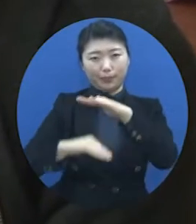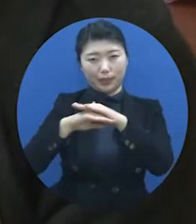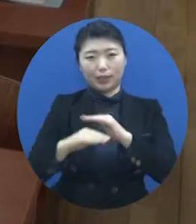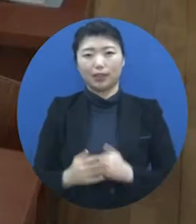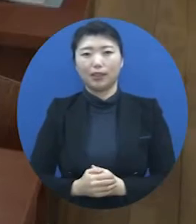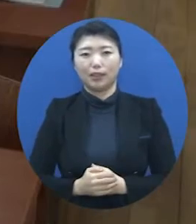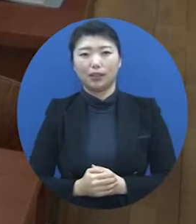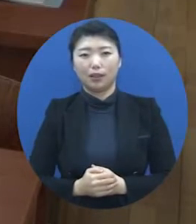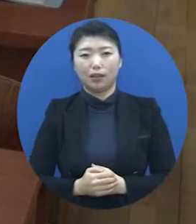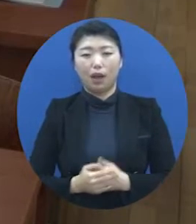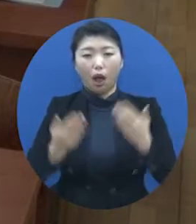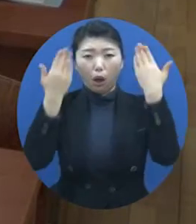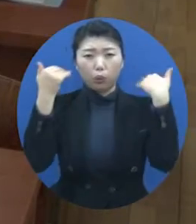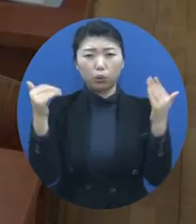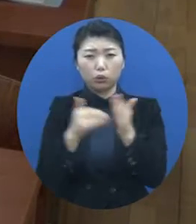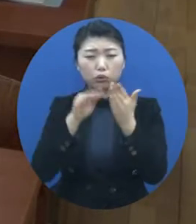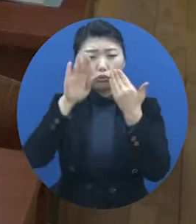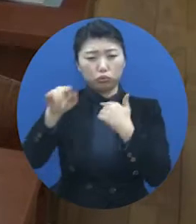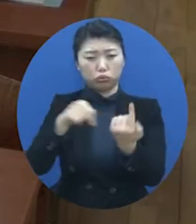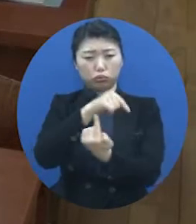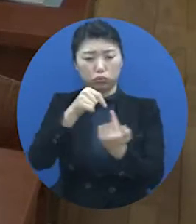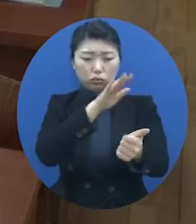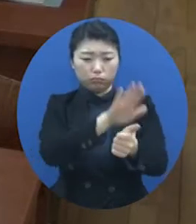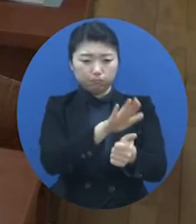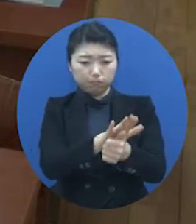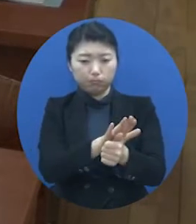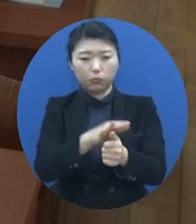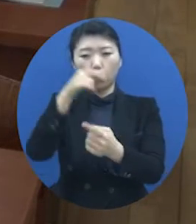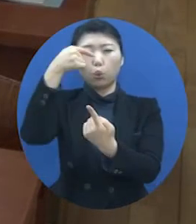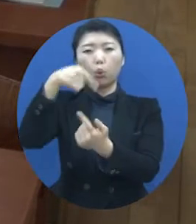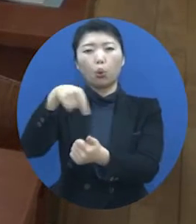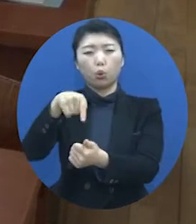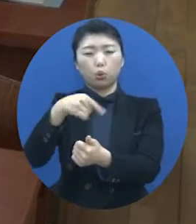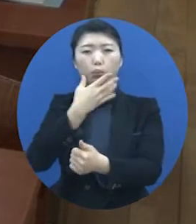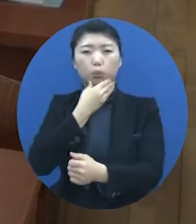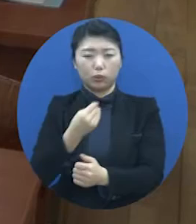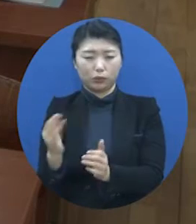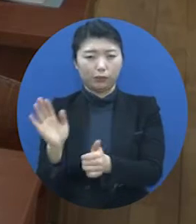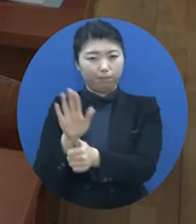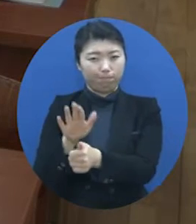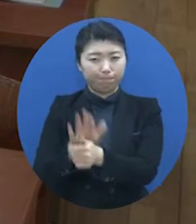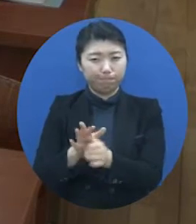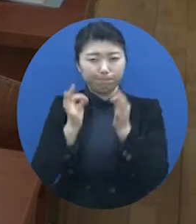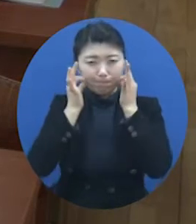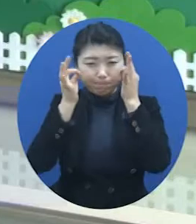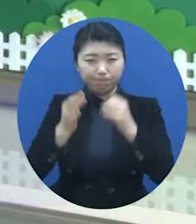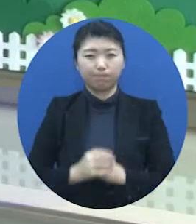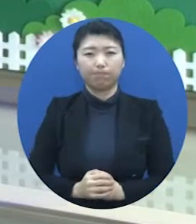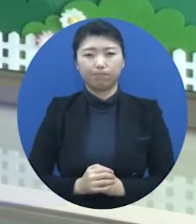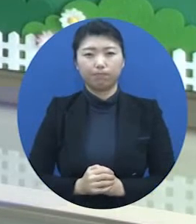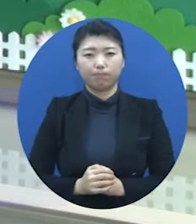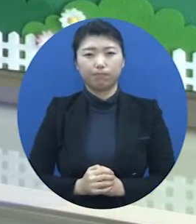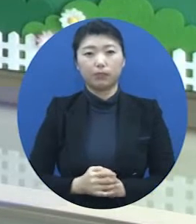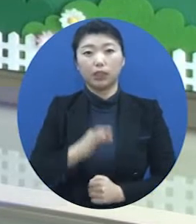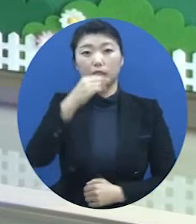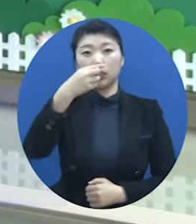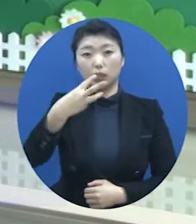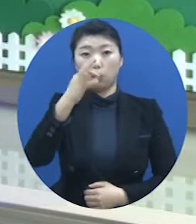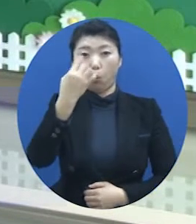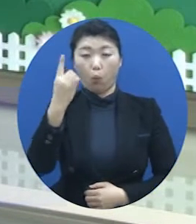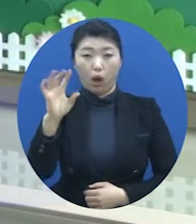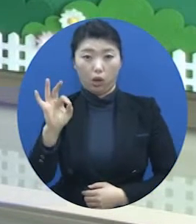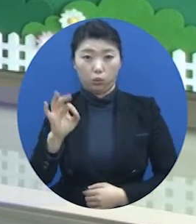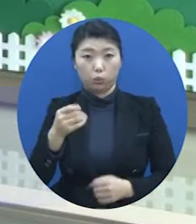있는데요. 방과 후 학교 운영 지원을 통해 교육복지 실현에 앞장서고 있습니다. 네,